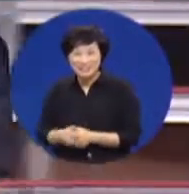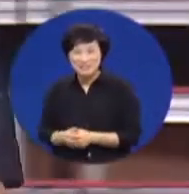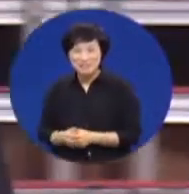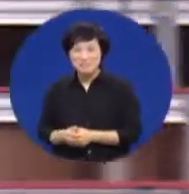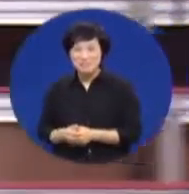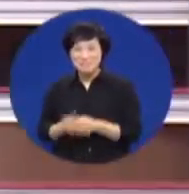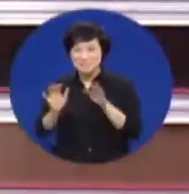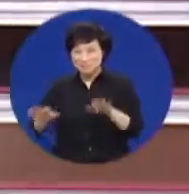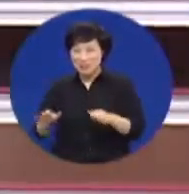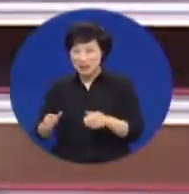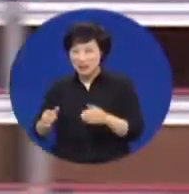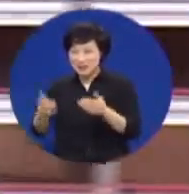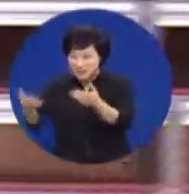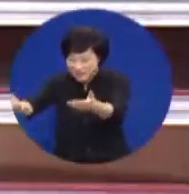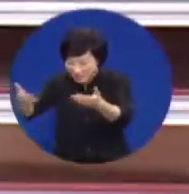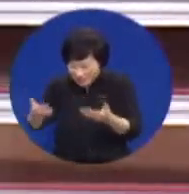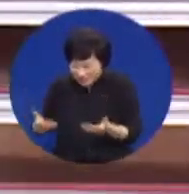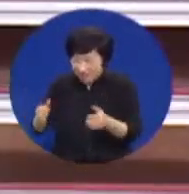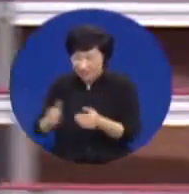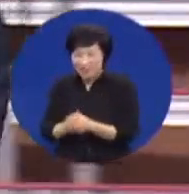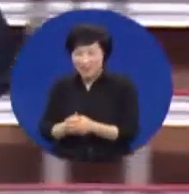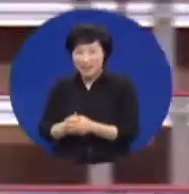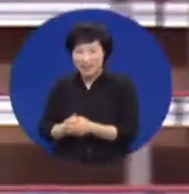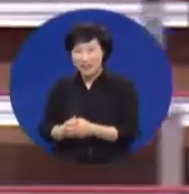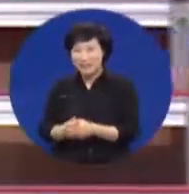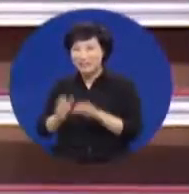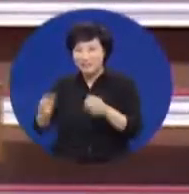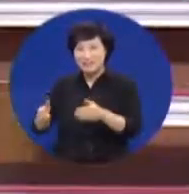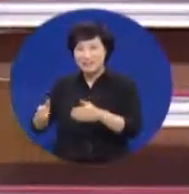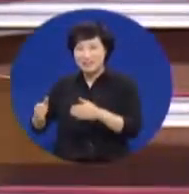빡기 쓰다 놓고 먹으라고 하니까